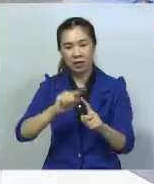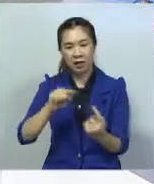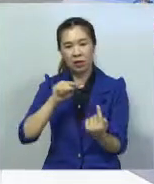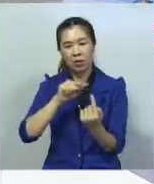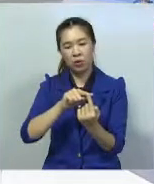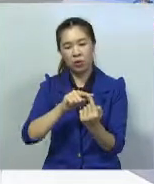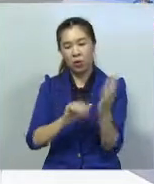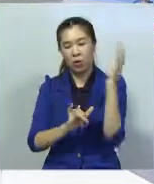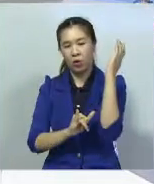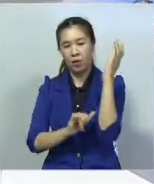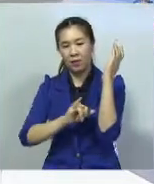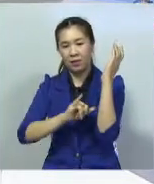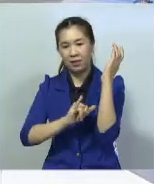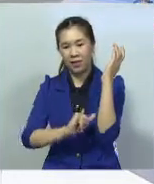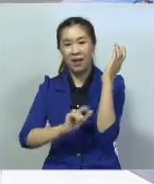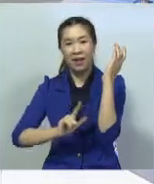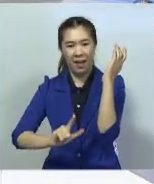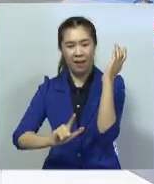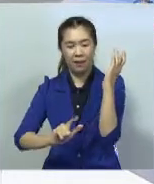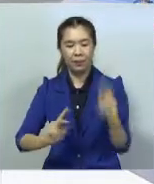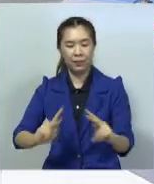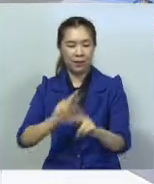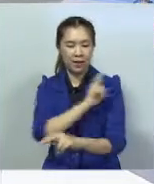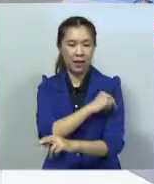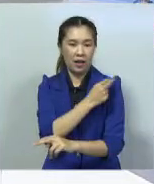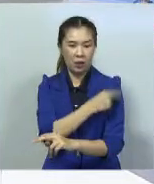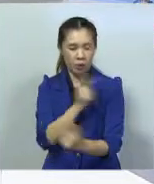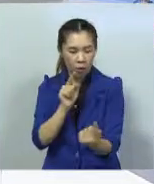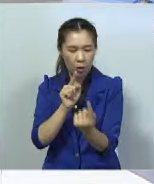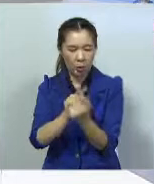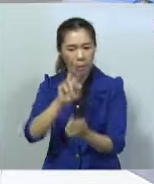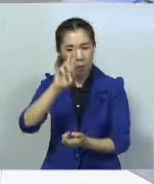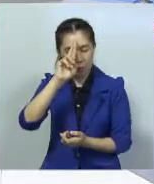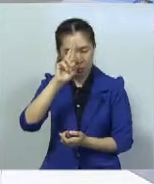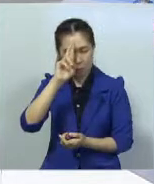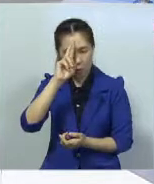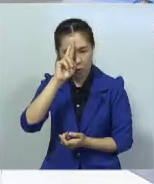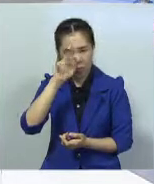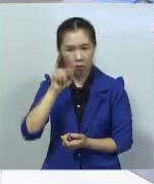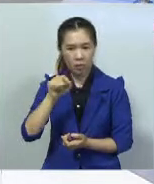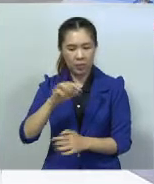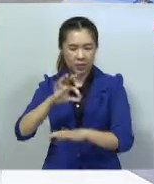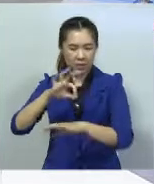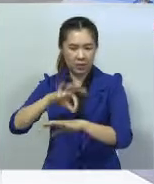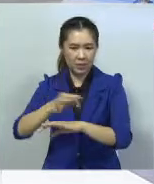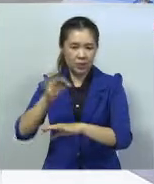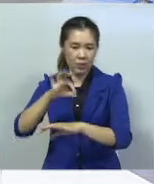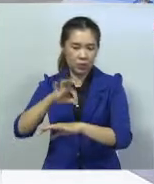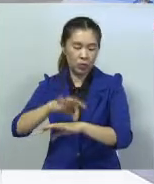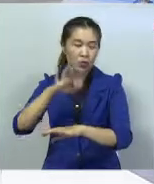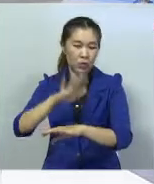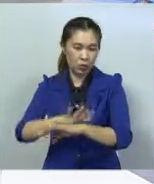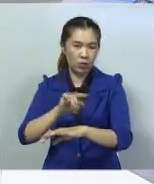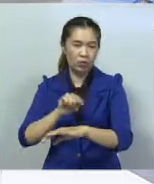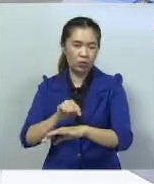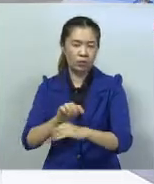ที่จังหวัดยะลานะคะตอนนี้เนี่ยทางสาธารณสุขบอกว่าเริ่มจะพบผู้ป่วยด้วยโรคชิคุนกุนย่านะคะซึ่งมียุงลายเป็นพาหะนำโรคอ